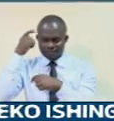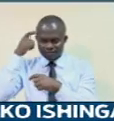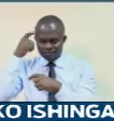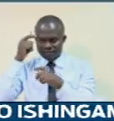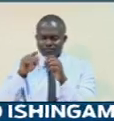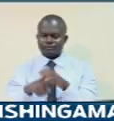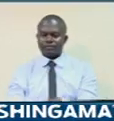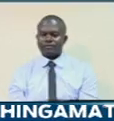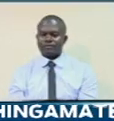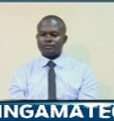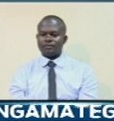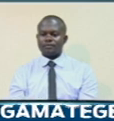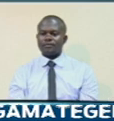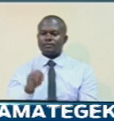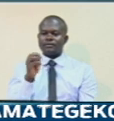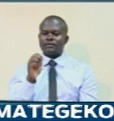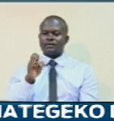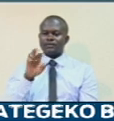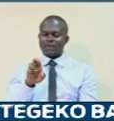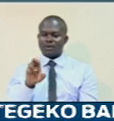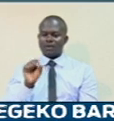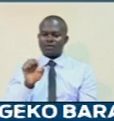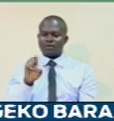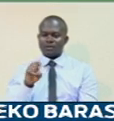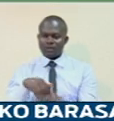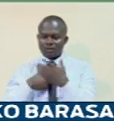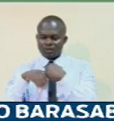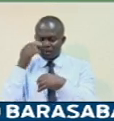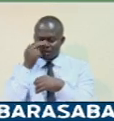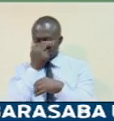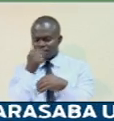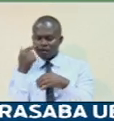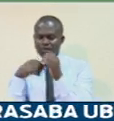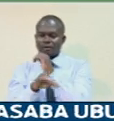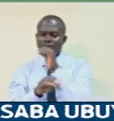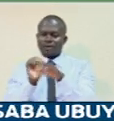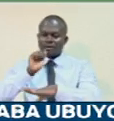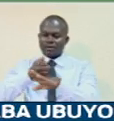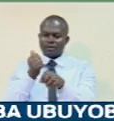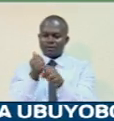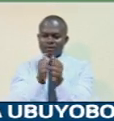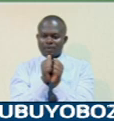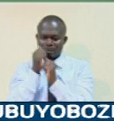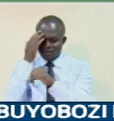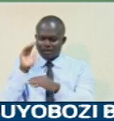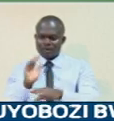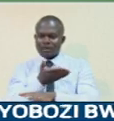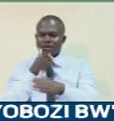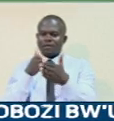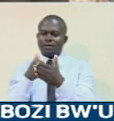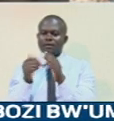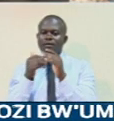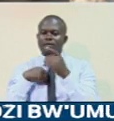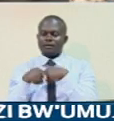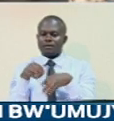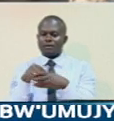community. Umunyaniger Umaru Sidu Nuhu ufite ubumuga bwo kutabona avuga ko ibihugu bikwiye gushyira hamwe mu rwego rwo kuvanaho inzitizi abafite ubumuga